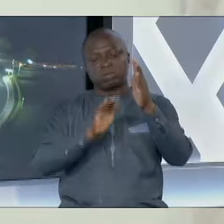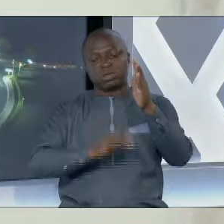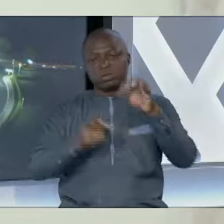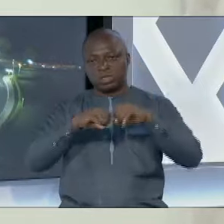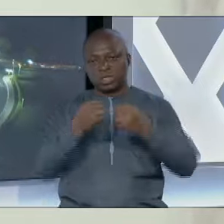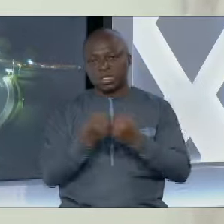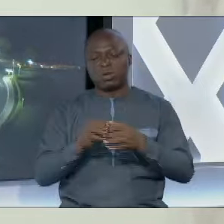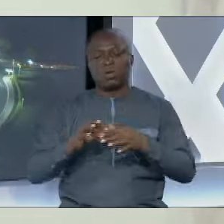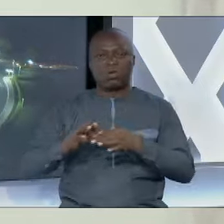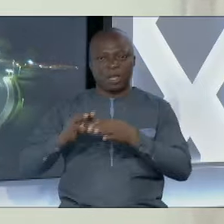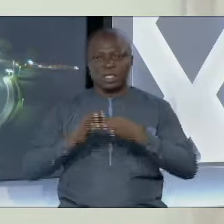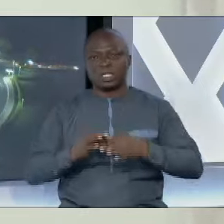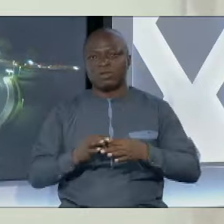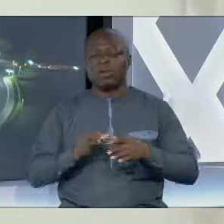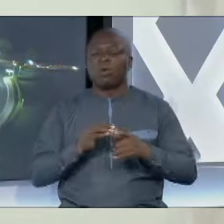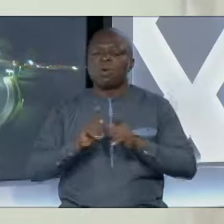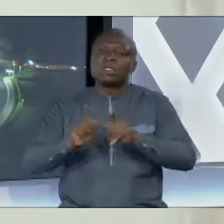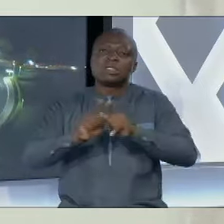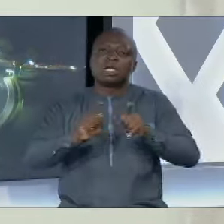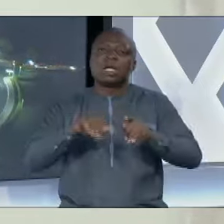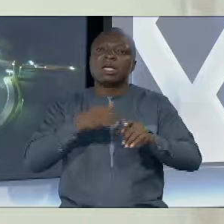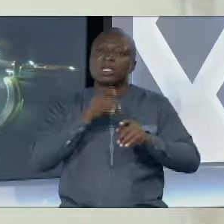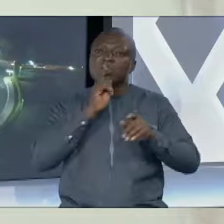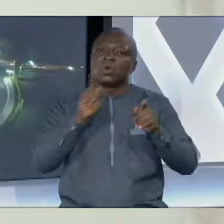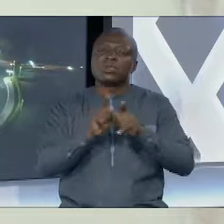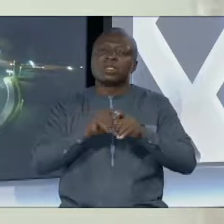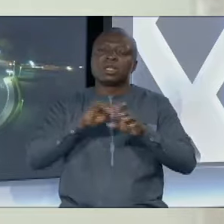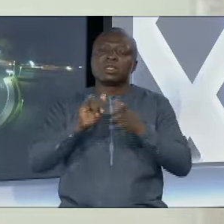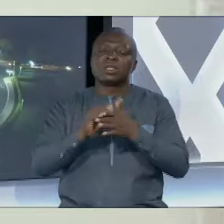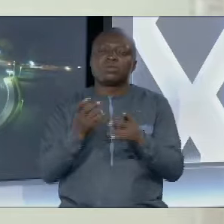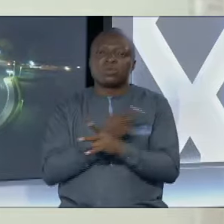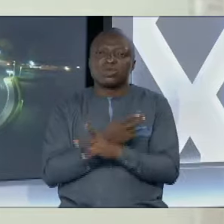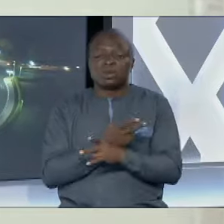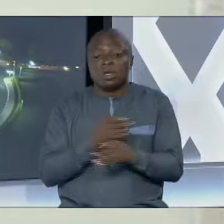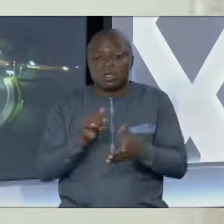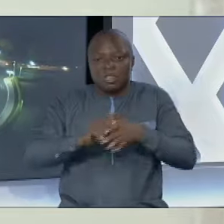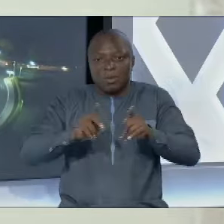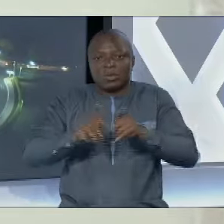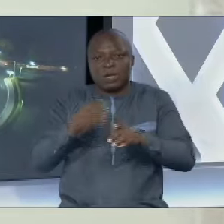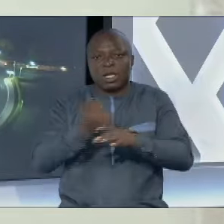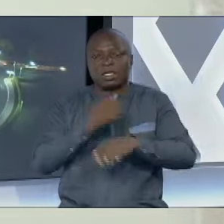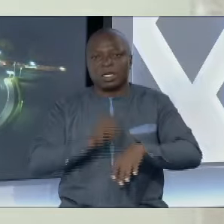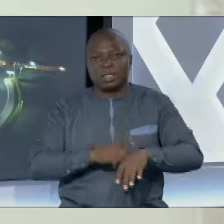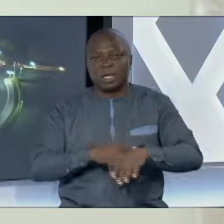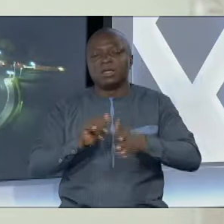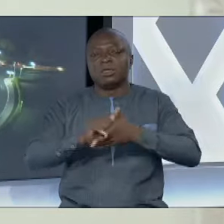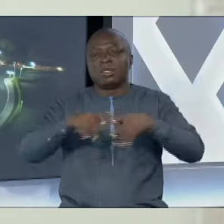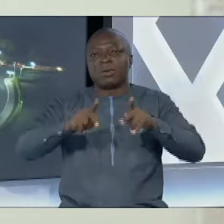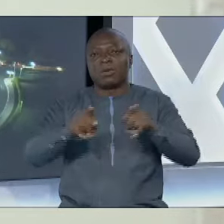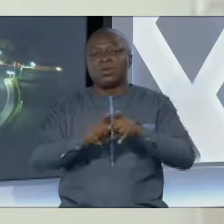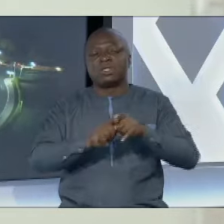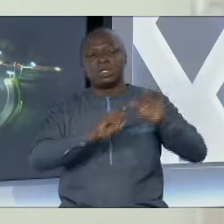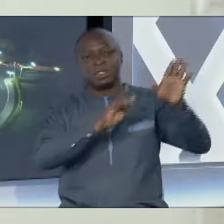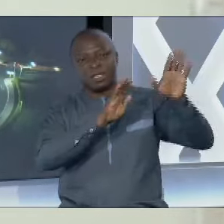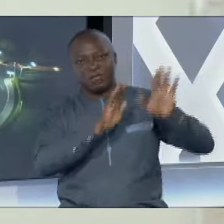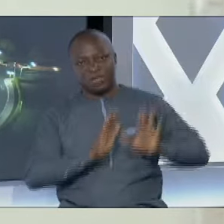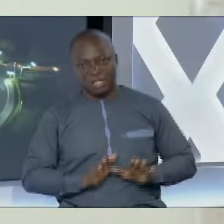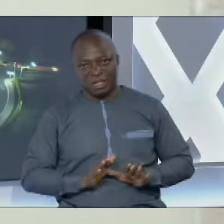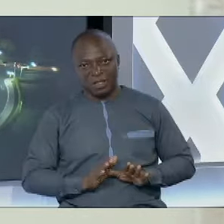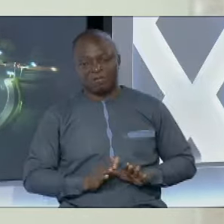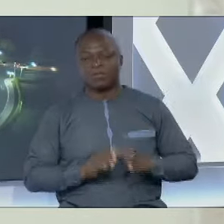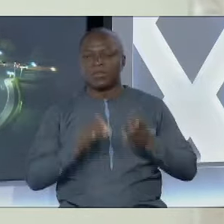les coopératives, ou etc., qui sont dans cette production. Ah, ça permet de gagner en temps, ça permet d'éviter